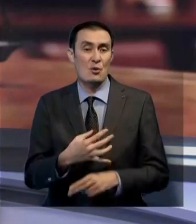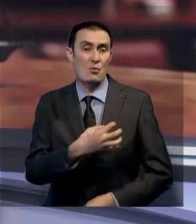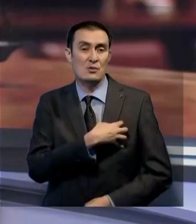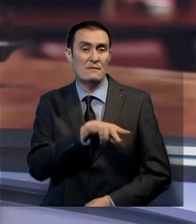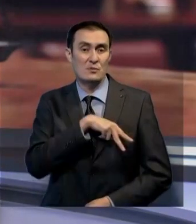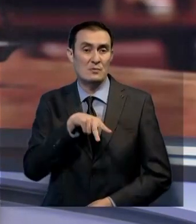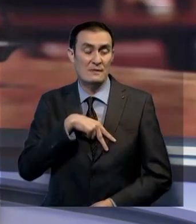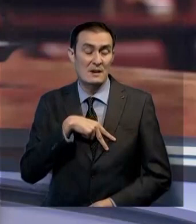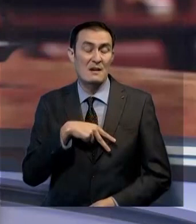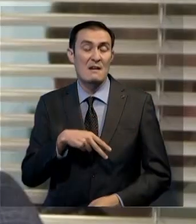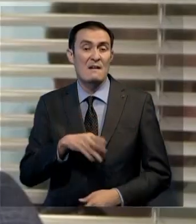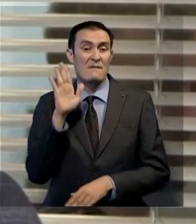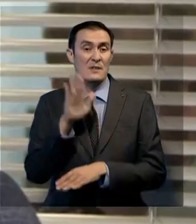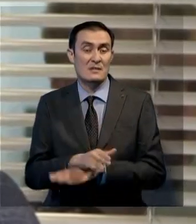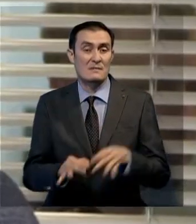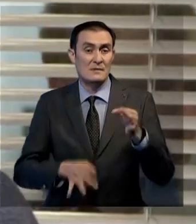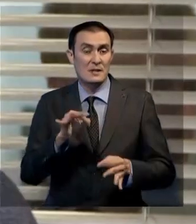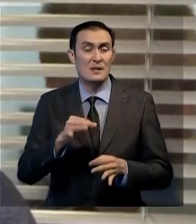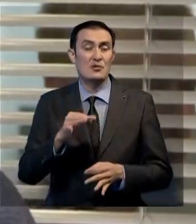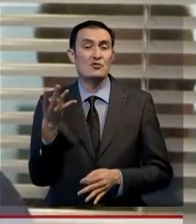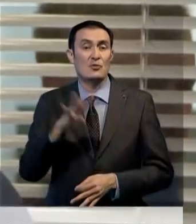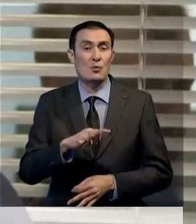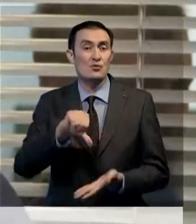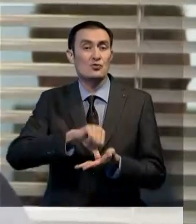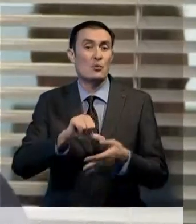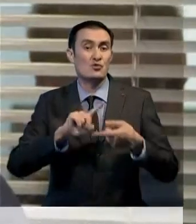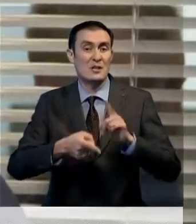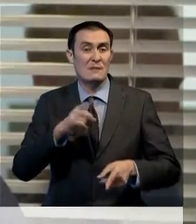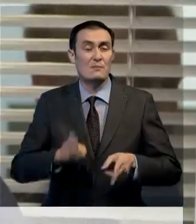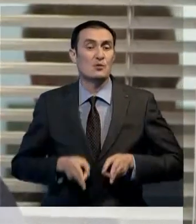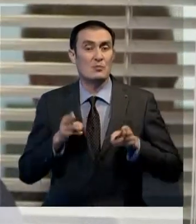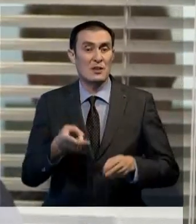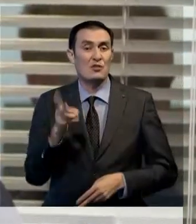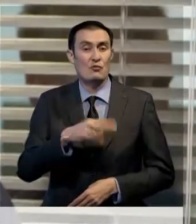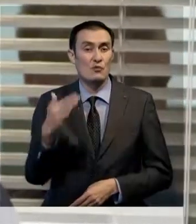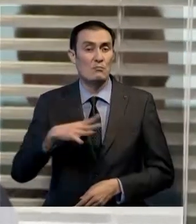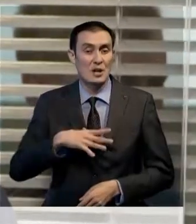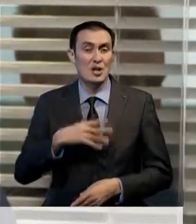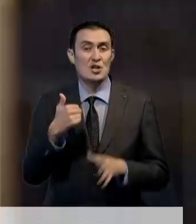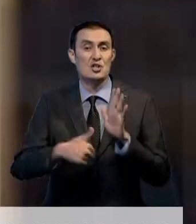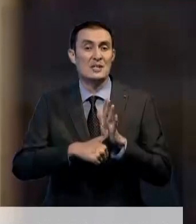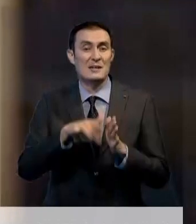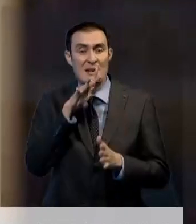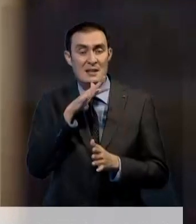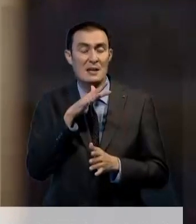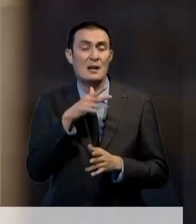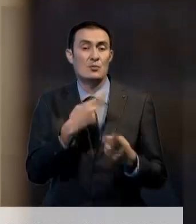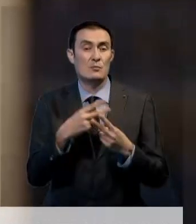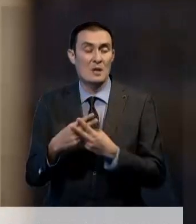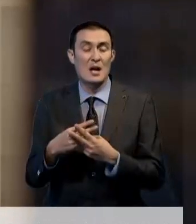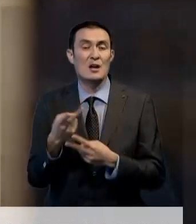государственных орденов. Вердикт вынесли и в отношении 4 соучастников преступления. 2 из них получили по 6 лет, остальные